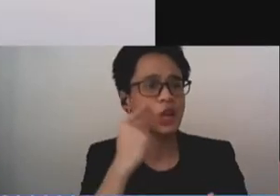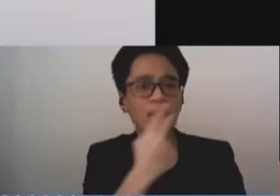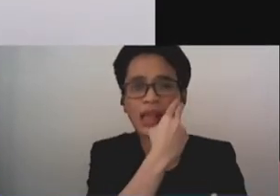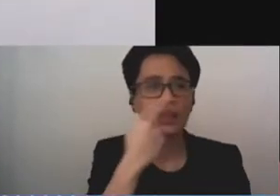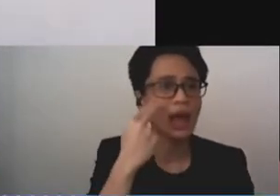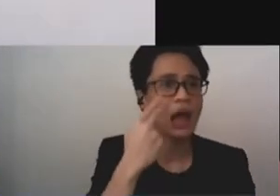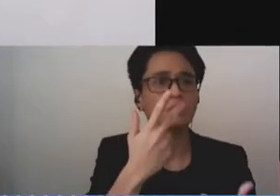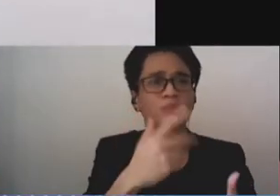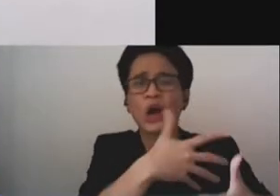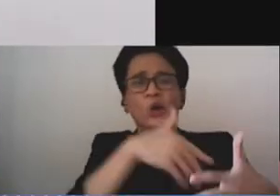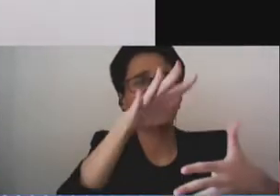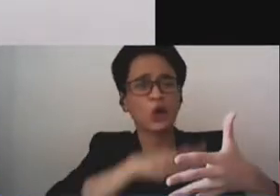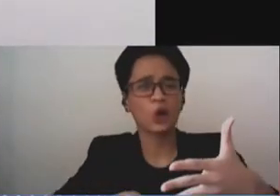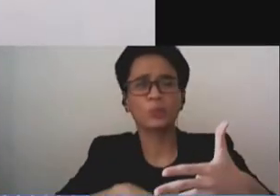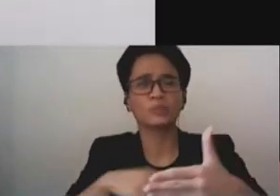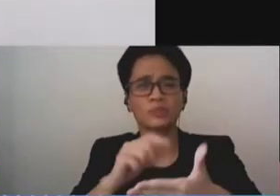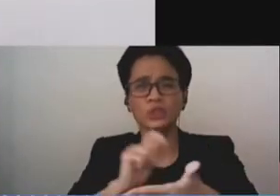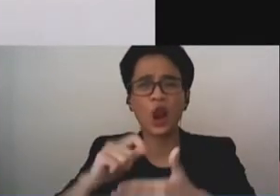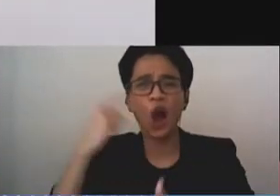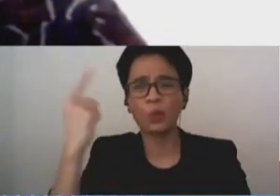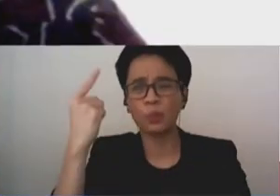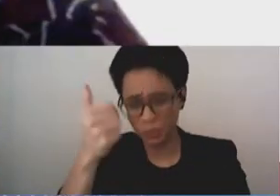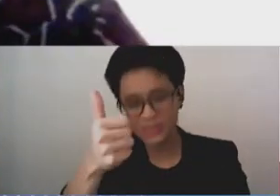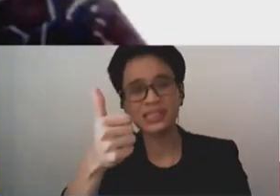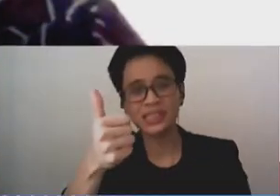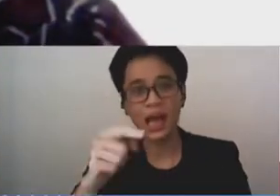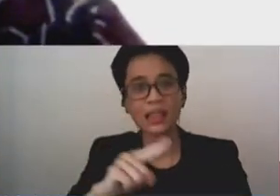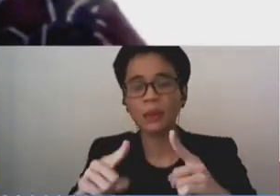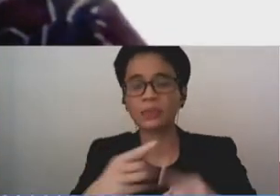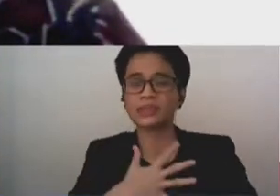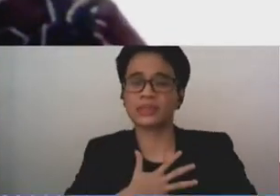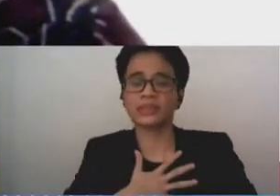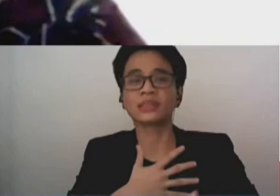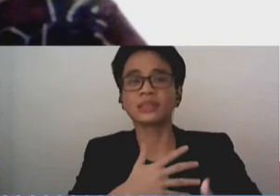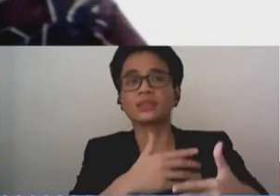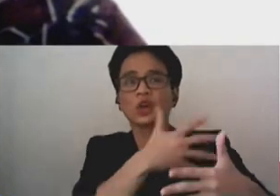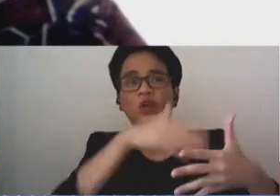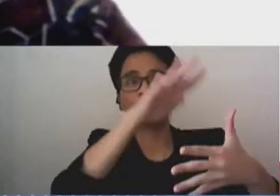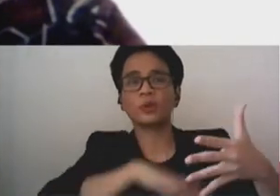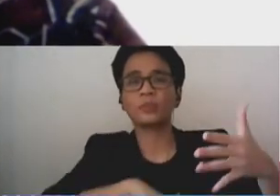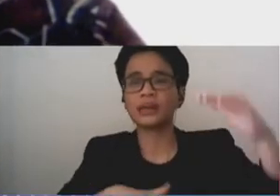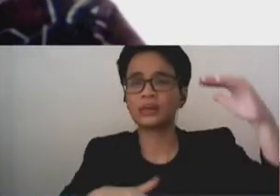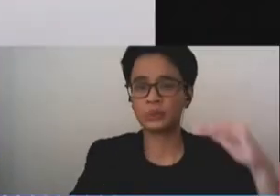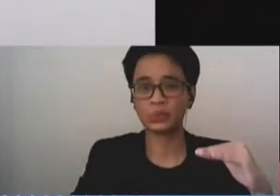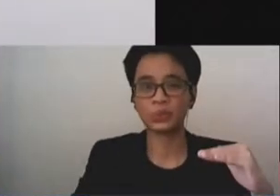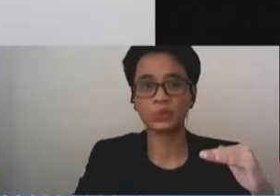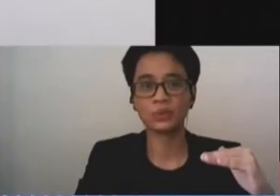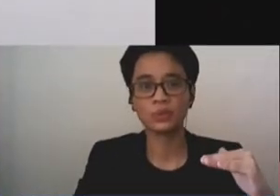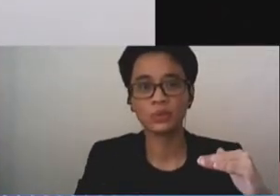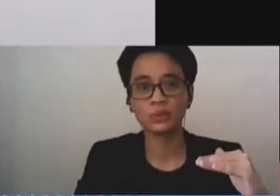dikasih kurikulum yang setara dengan sekolah umum gitu. Juga sih waktu itu saya sampein gitu ya ke